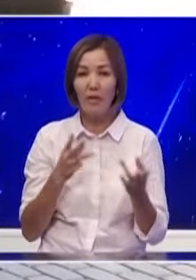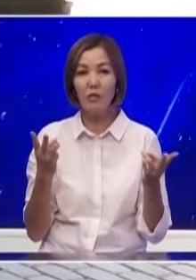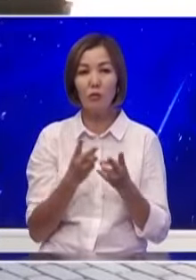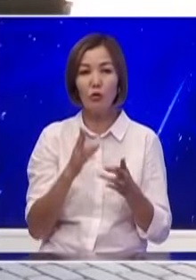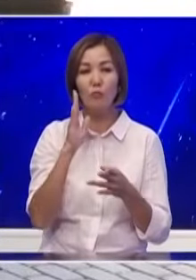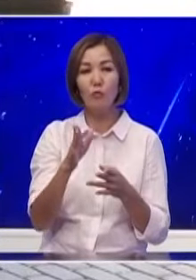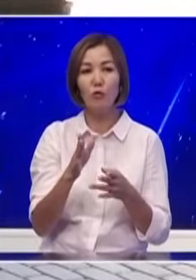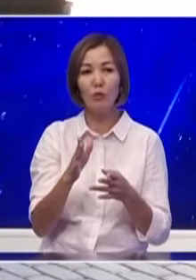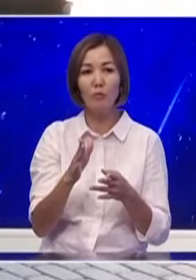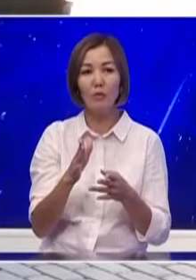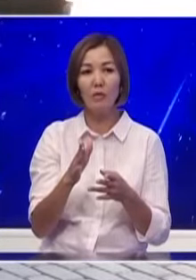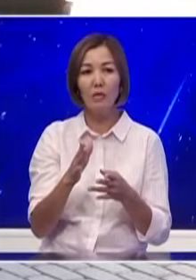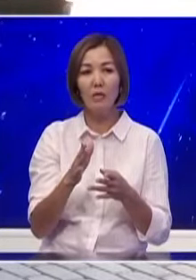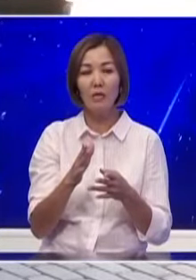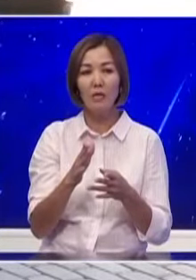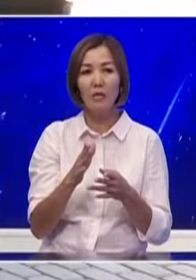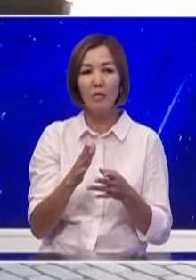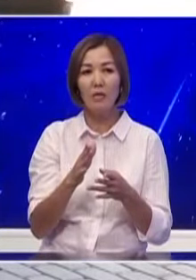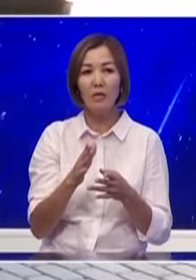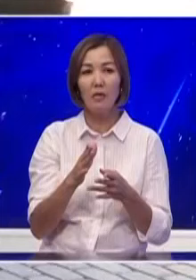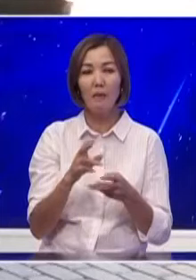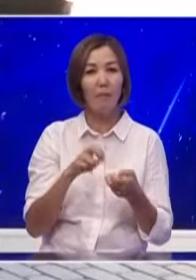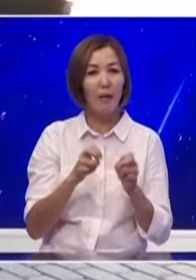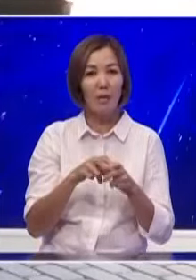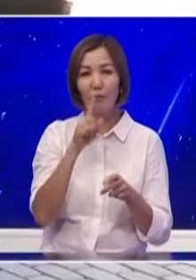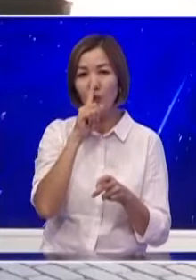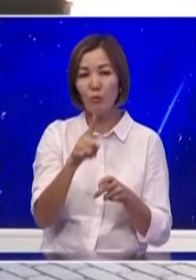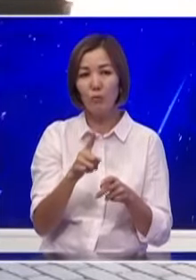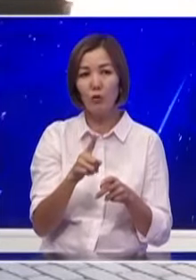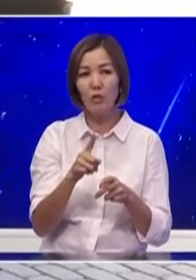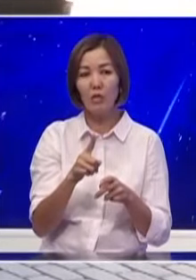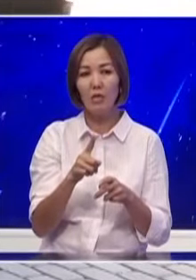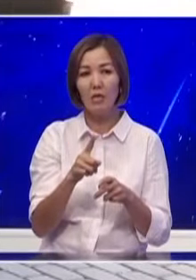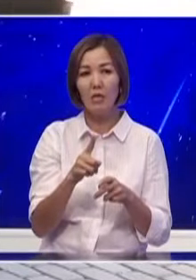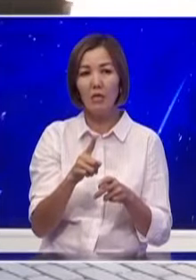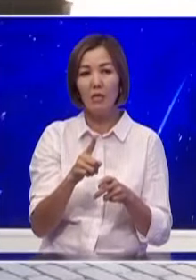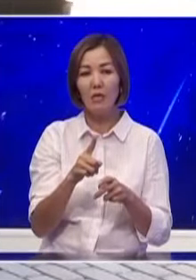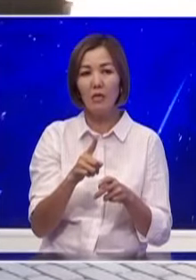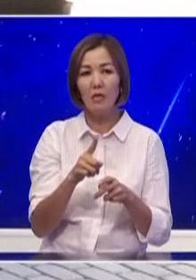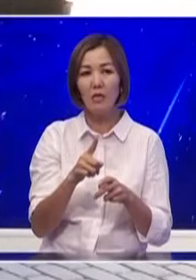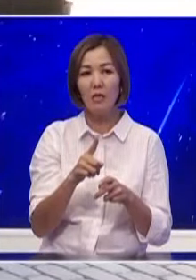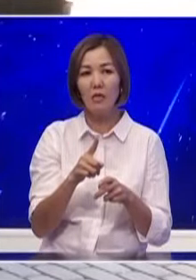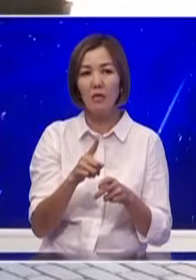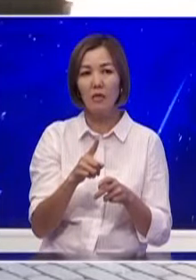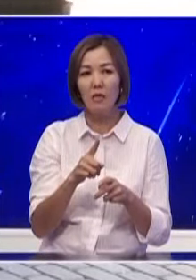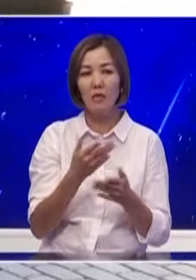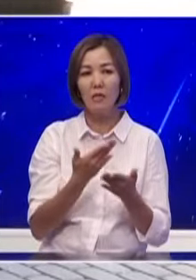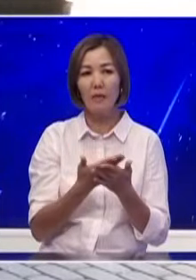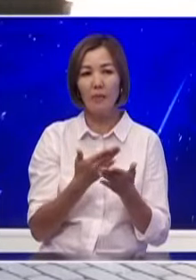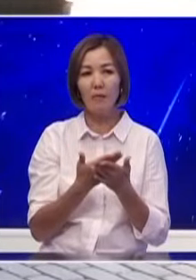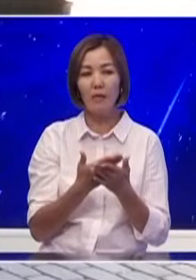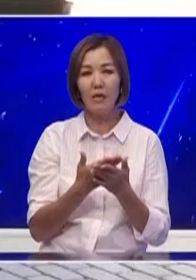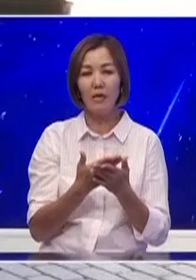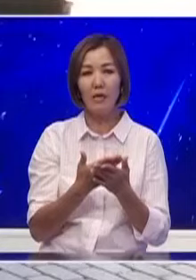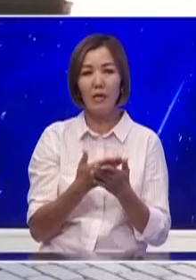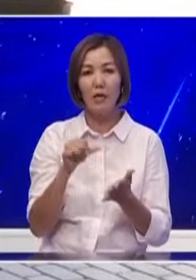будущем у нас не будет, скажем так, таких проблем, когда люди будут идти на сделку со совестью и совершать какие-то